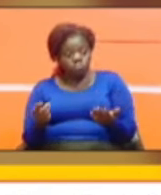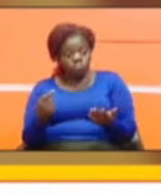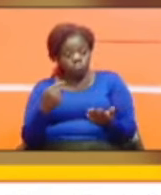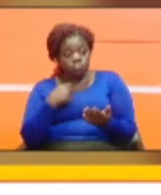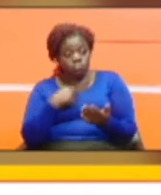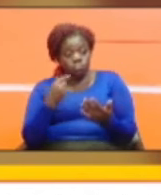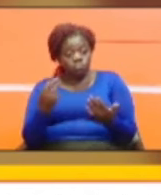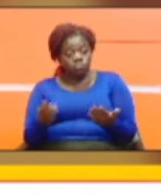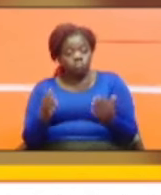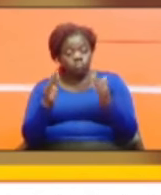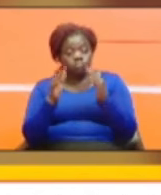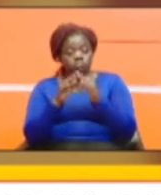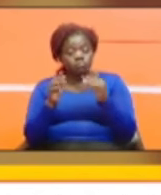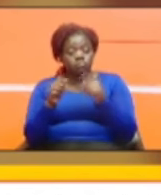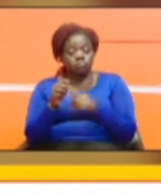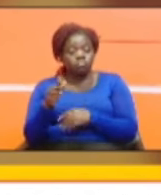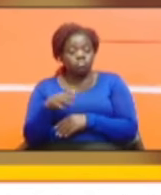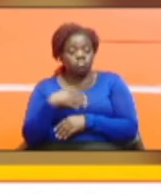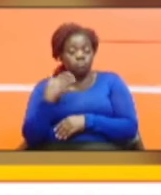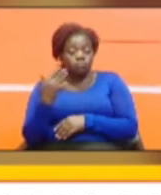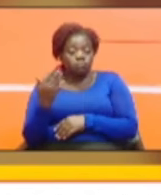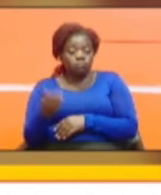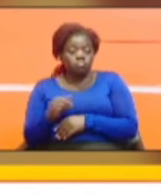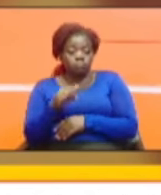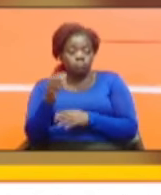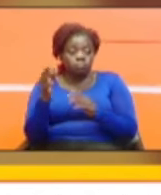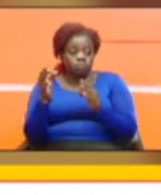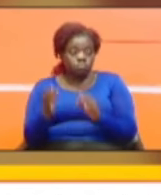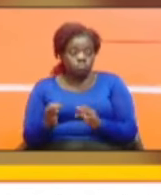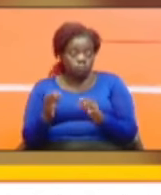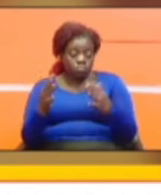kayumba kokka ate kange kasigadde waneme